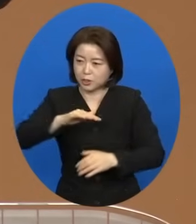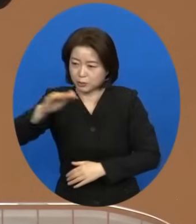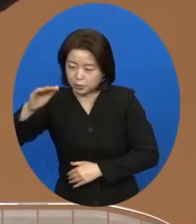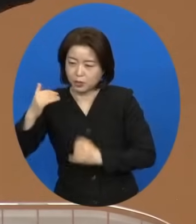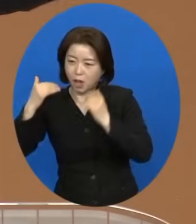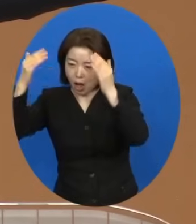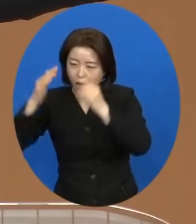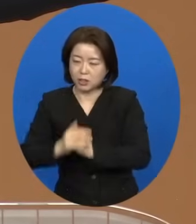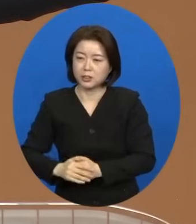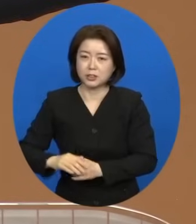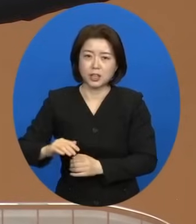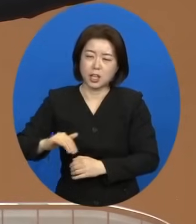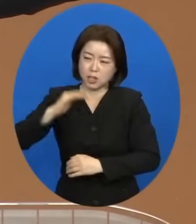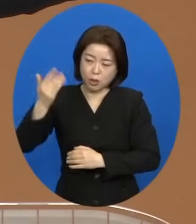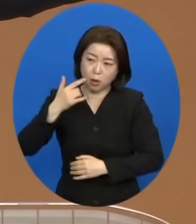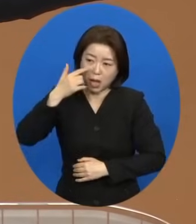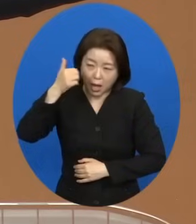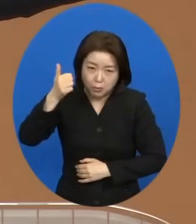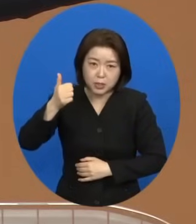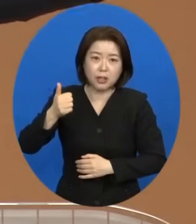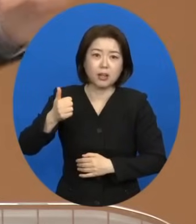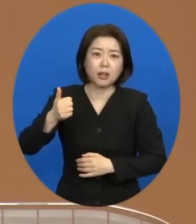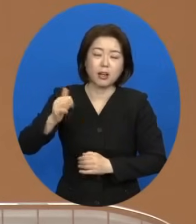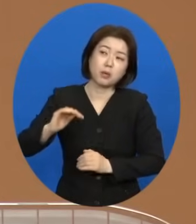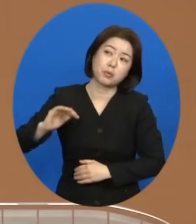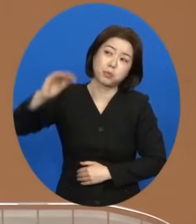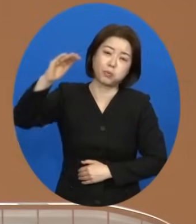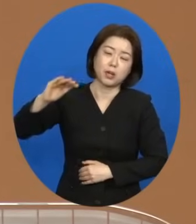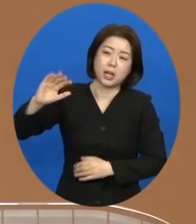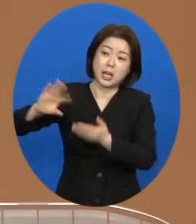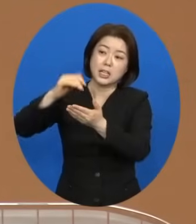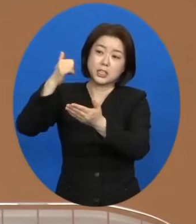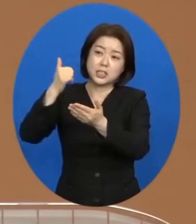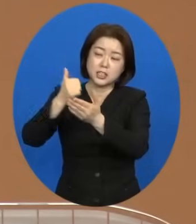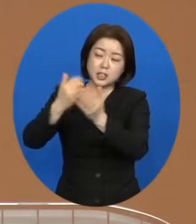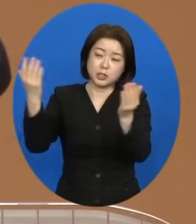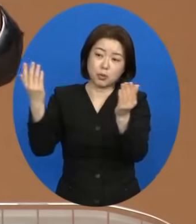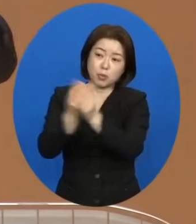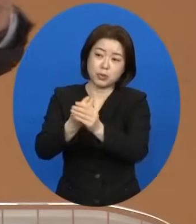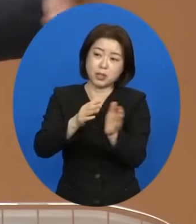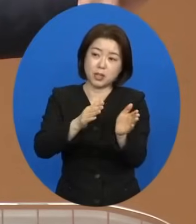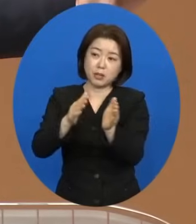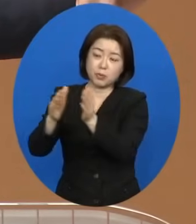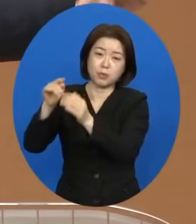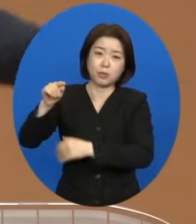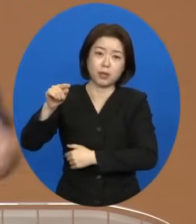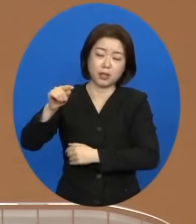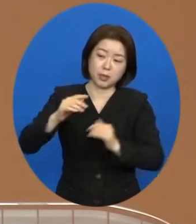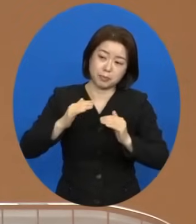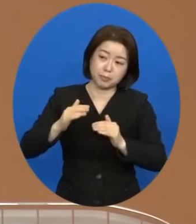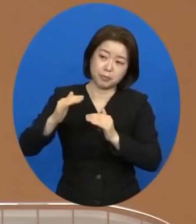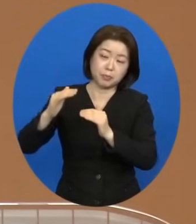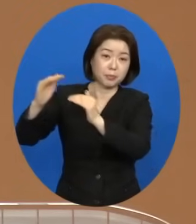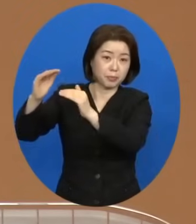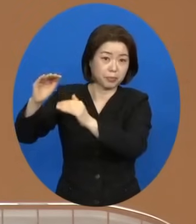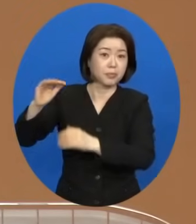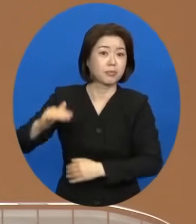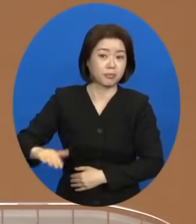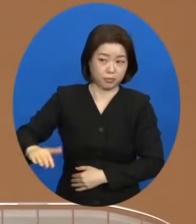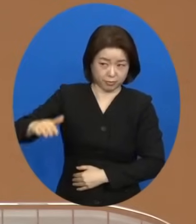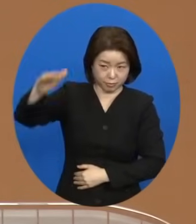그리스도의 온전한 사람으로게 있습니다 이게 정상적인 믿음 생활의 과정이에요 근데 어떤